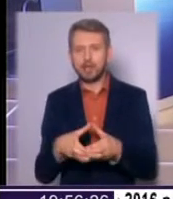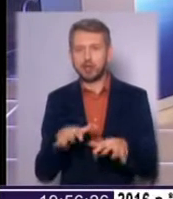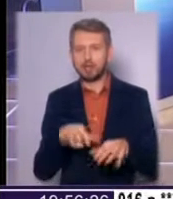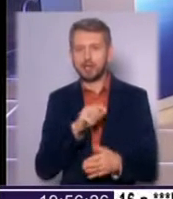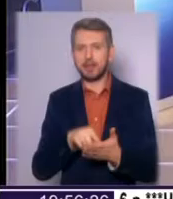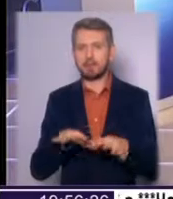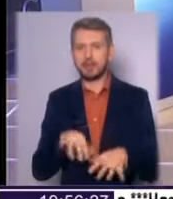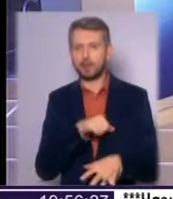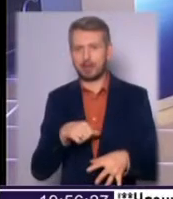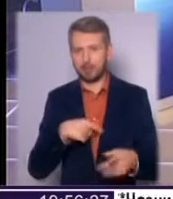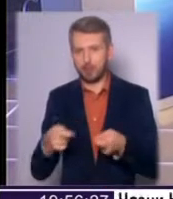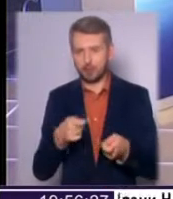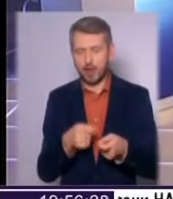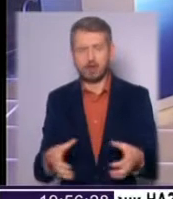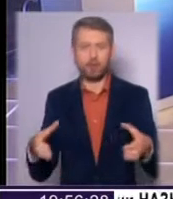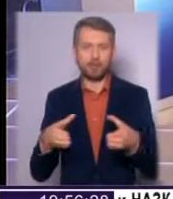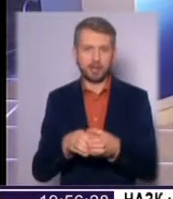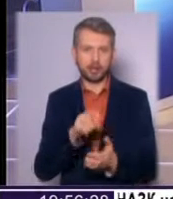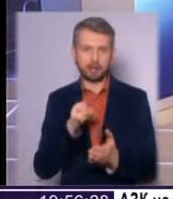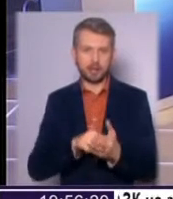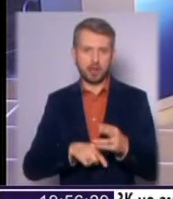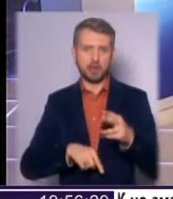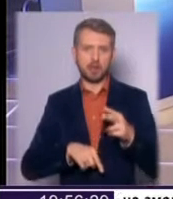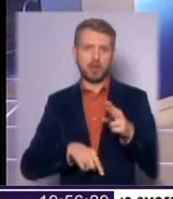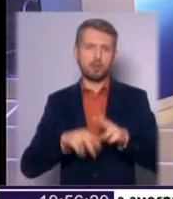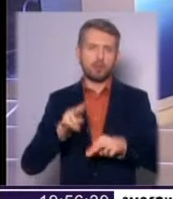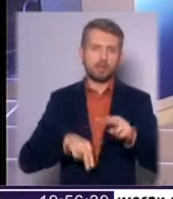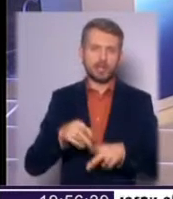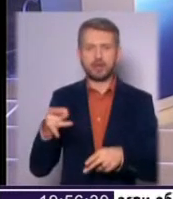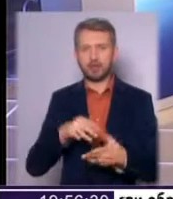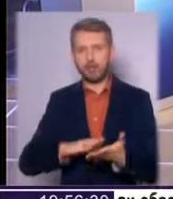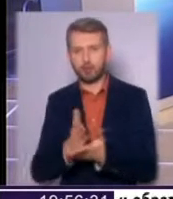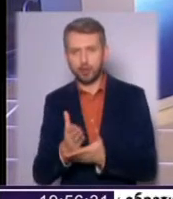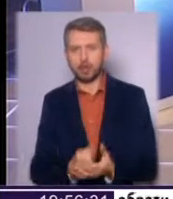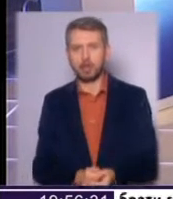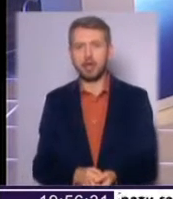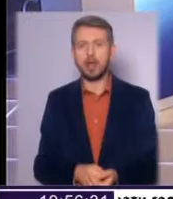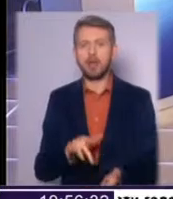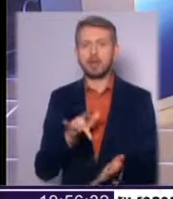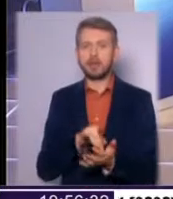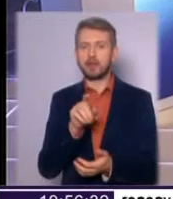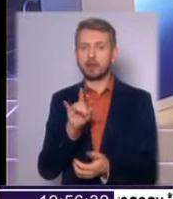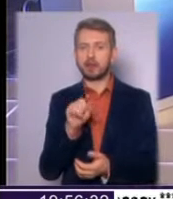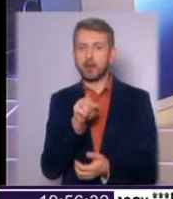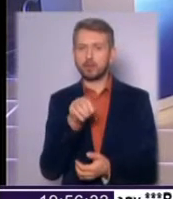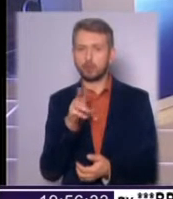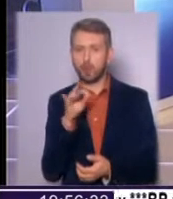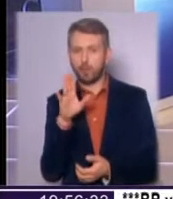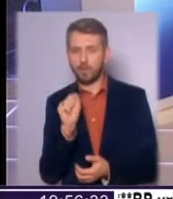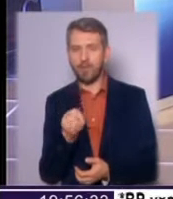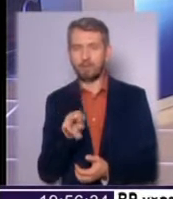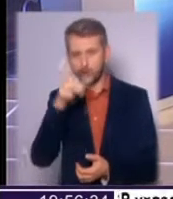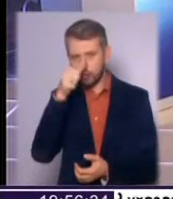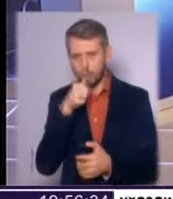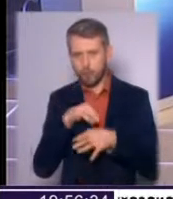питань державного будівництва, регіональної політики та місцевого самоврядування. Центр Разумкова провів у лютому певне